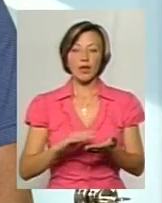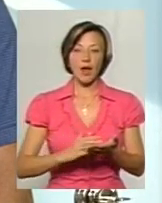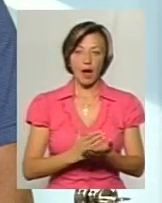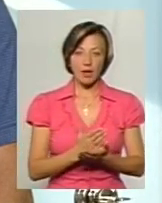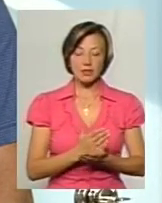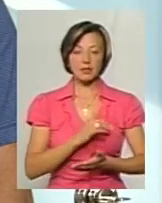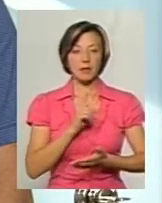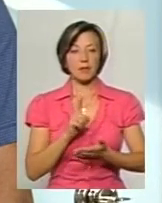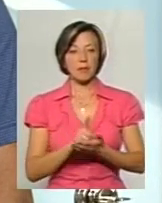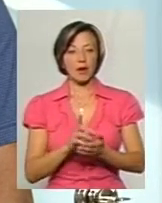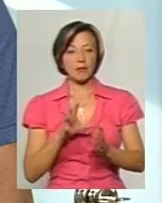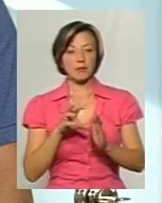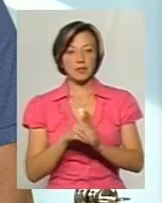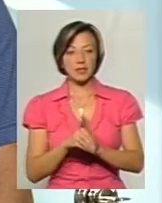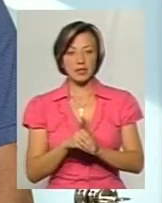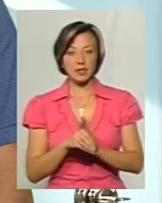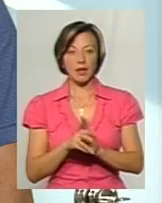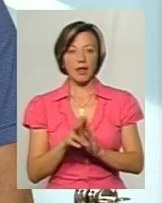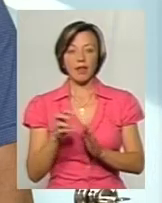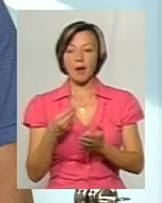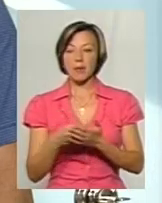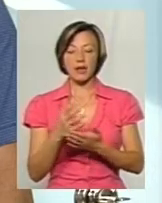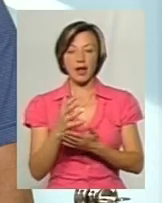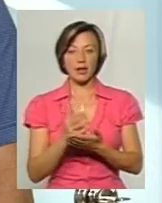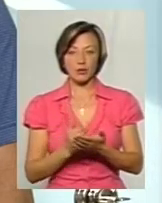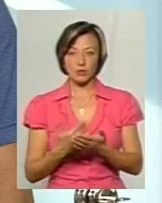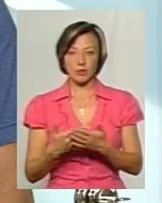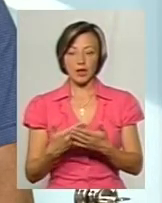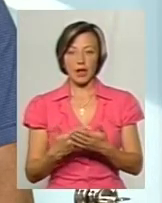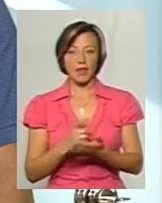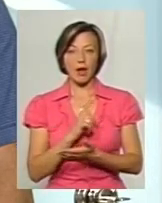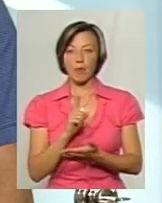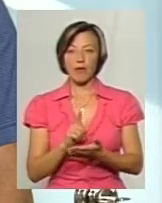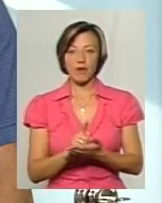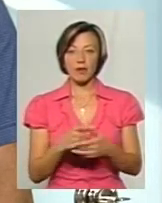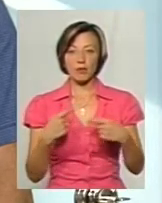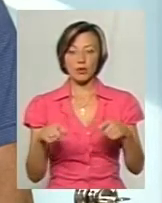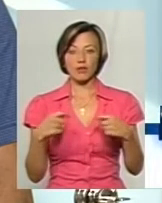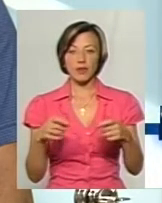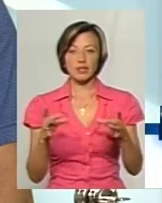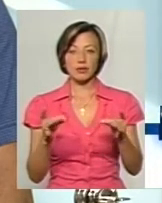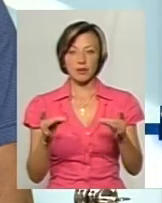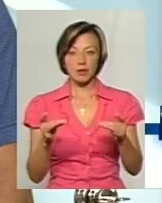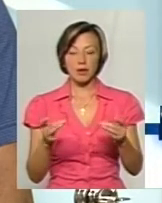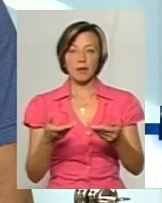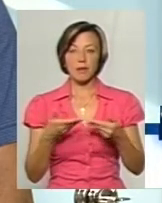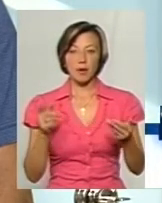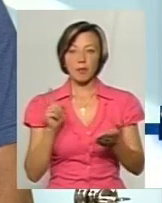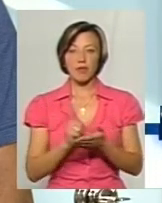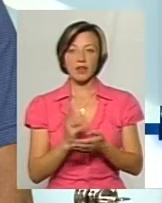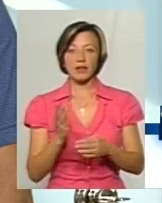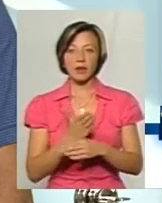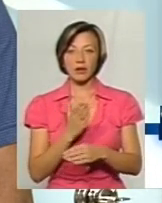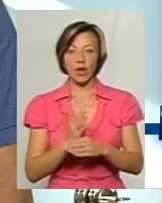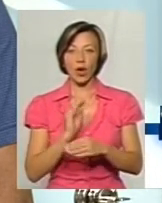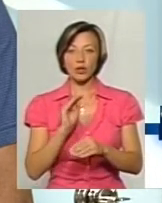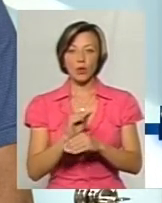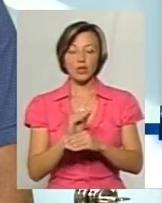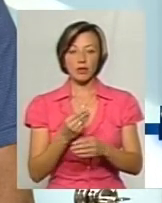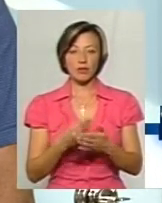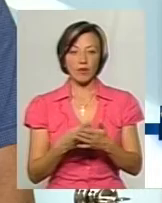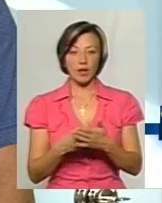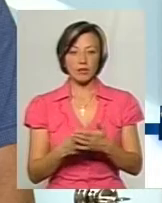і вона має містити певний нематеріальний ресурс. Тобто ми не повинні продавати сировину, ми повинні виробляти додану вартість, ми